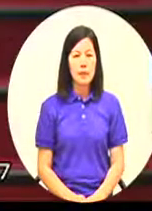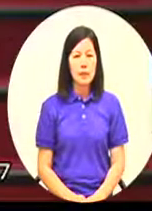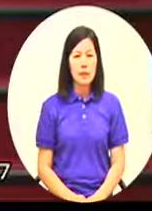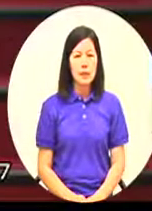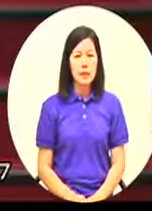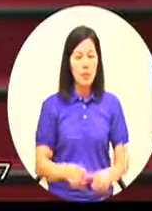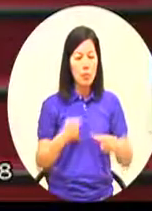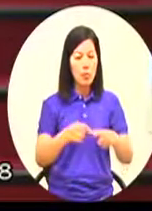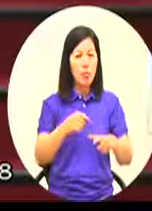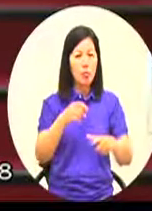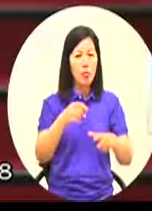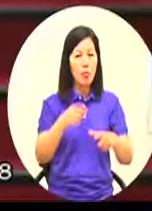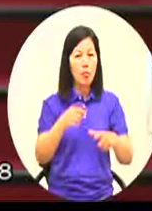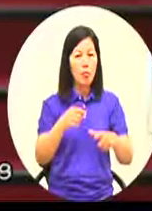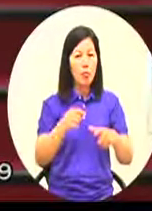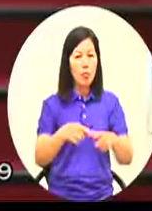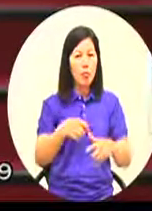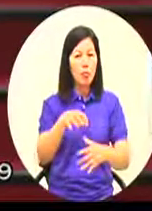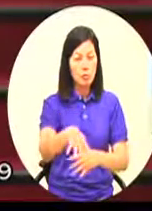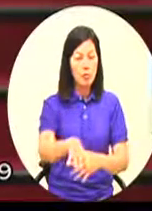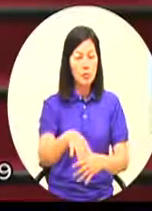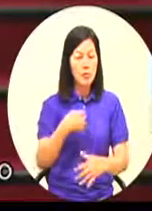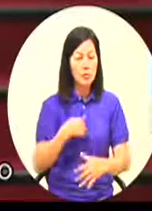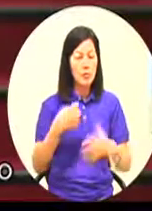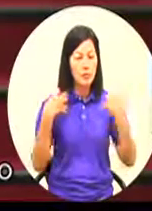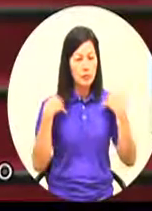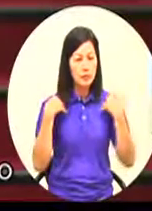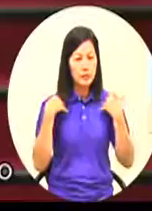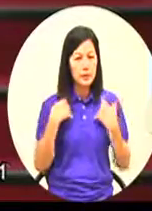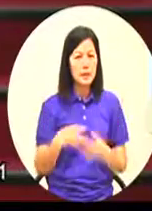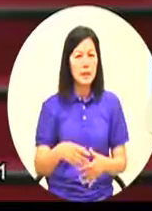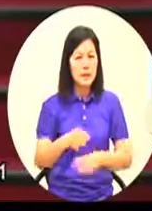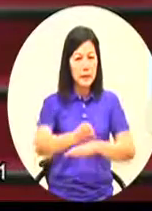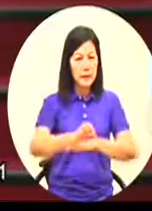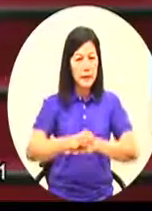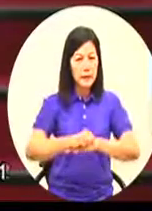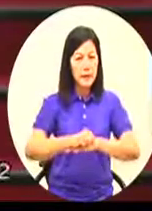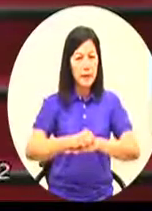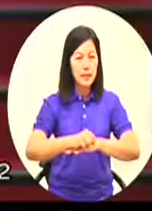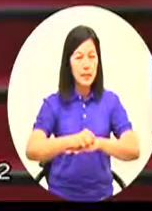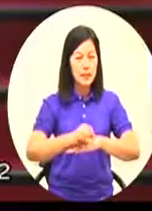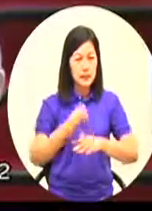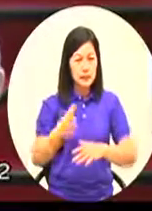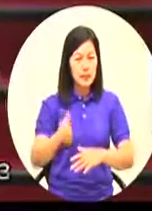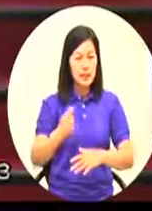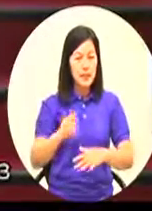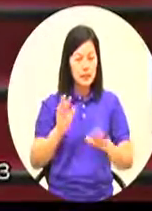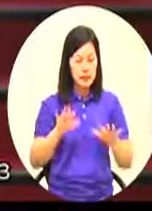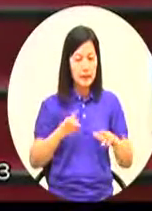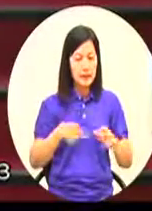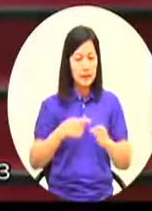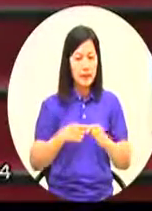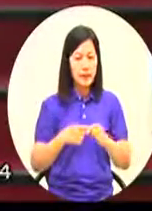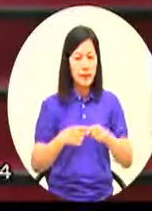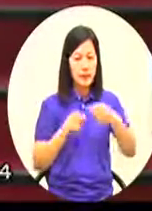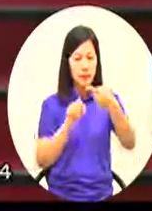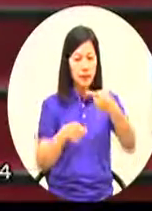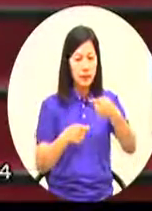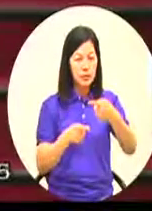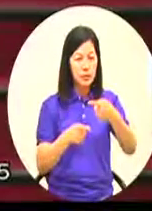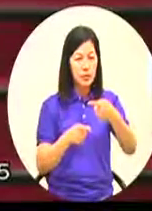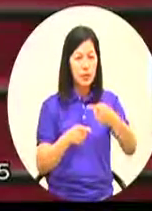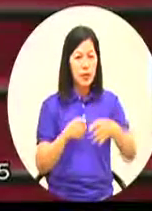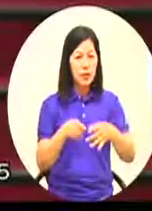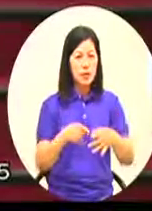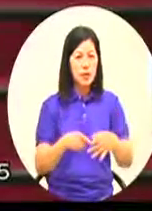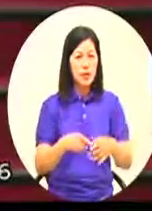所担任科长一直到今年年初都提过哈，一个是西